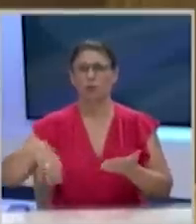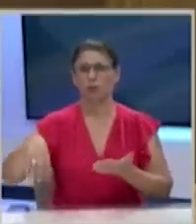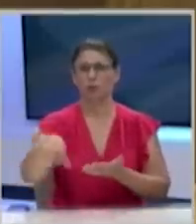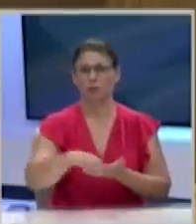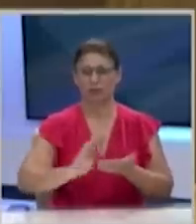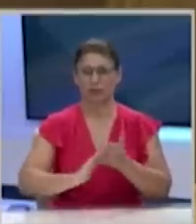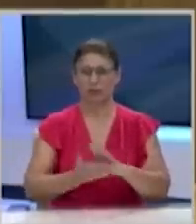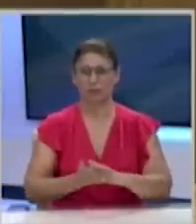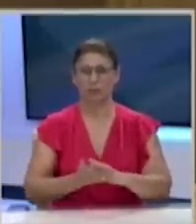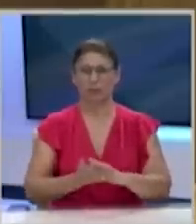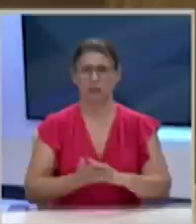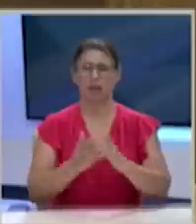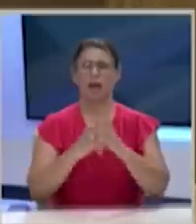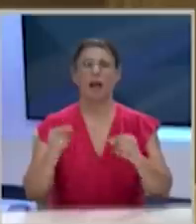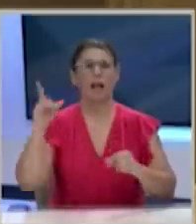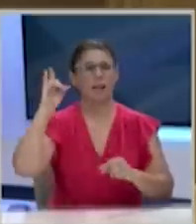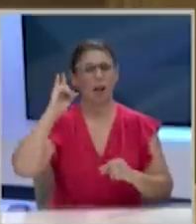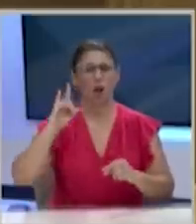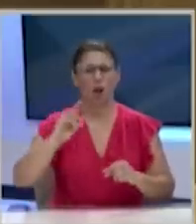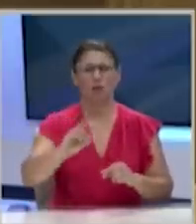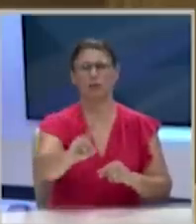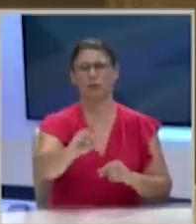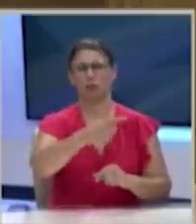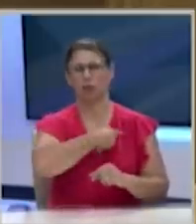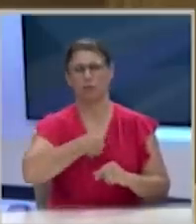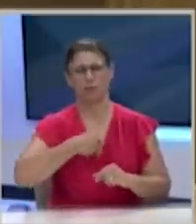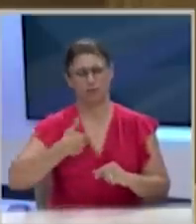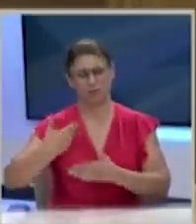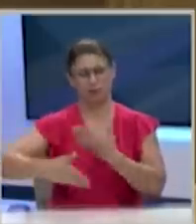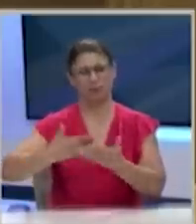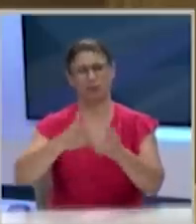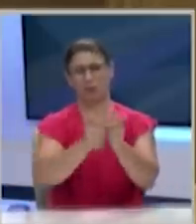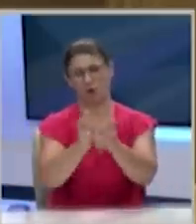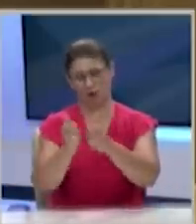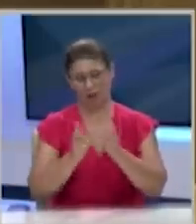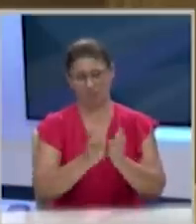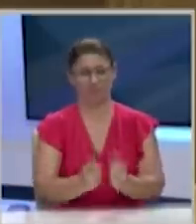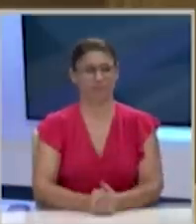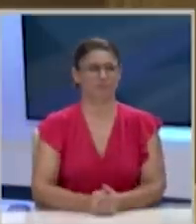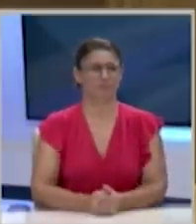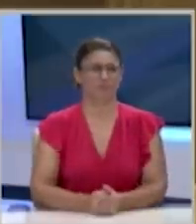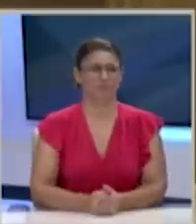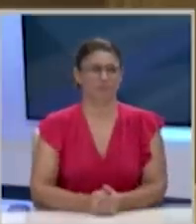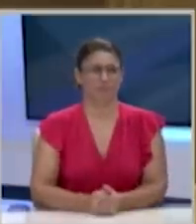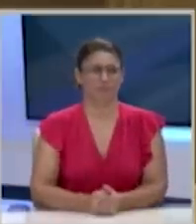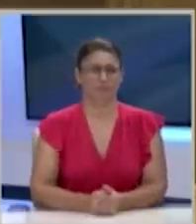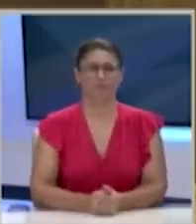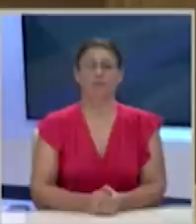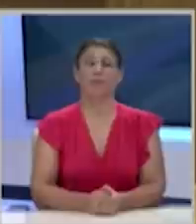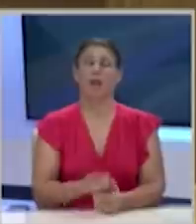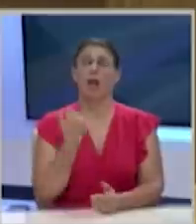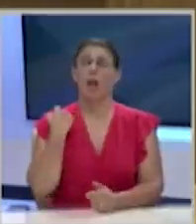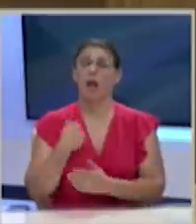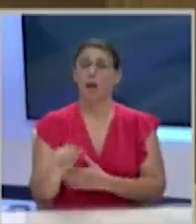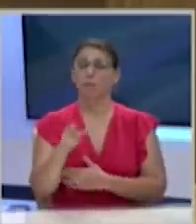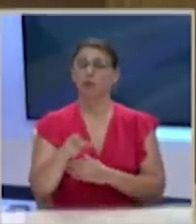πράξη. Χάνει ο σκύλος τον αφέντη που λέμε και εμείς που καταγόμαστε από χωριά. Με απουσία ενός ολοκληρωμένου